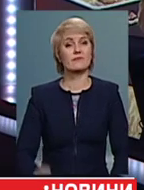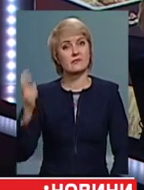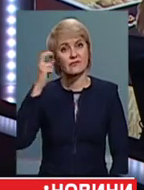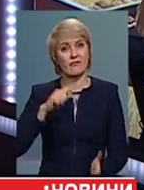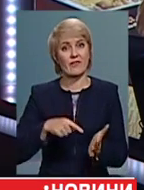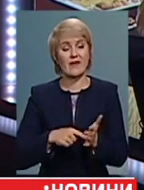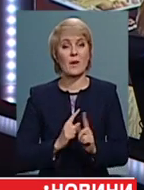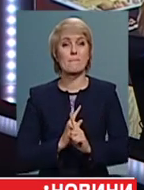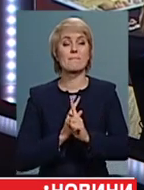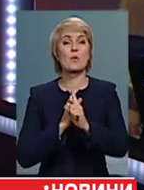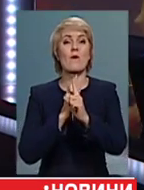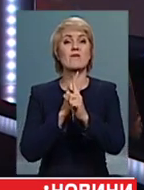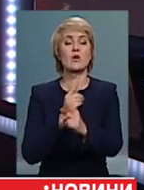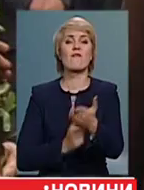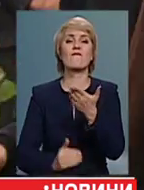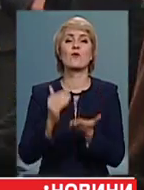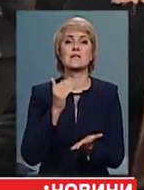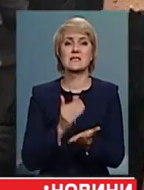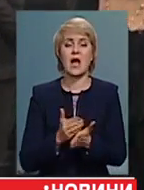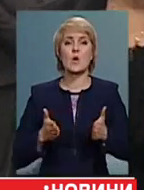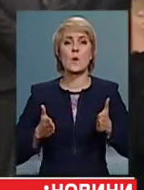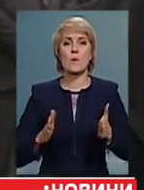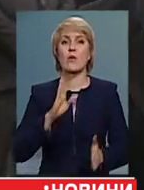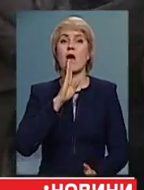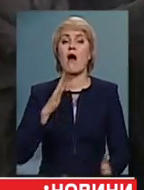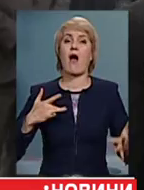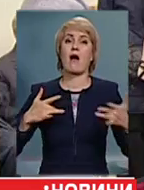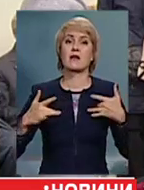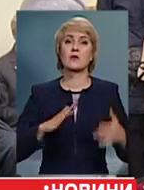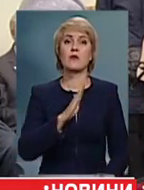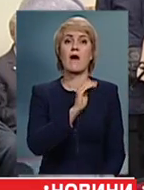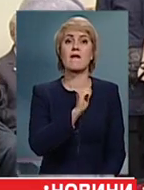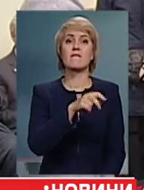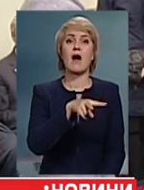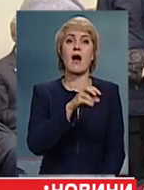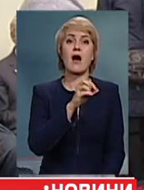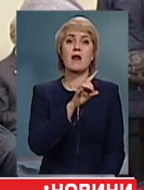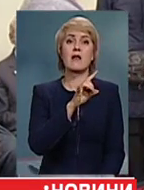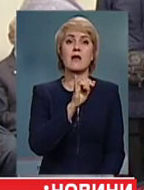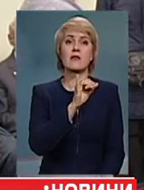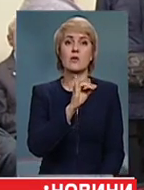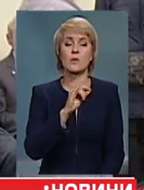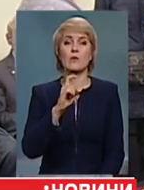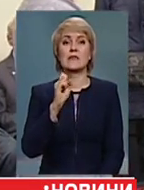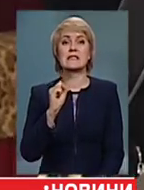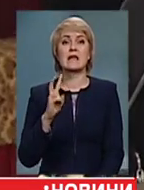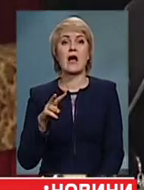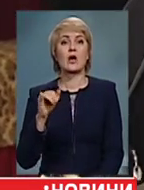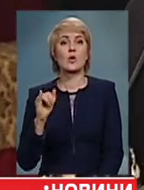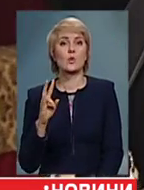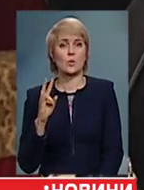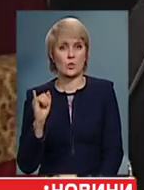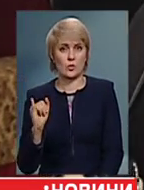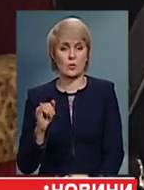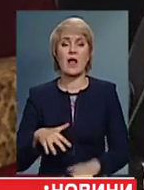У Києві проводжають в останню путь актрису Валерію Заклунну. Прощання відбувається у Національному театрі російської драми імені Лесі Українки.